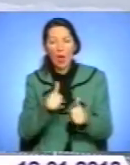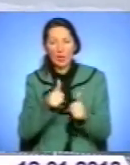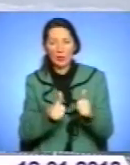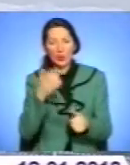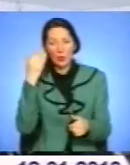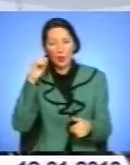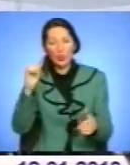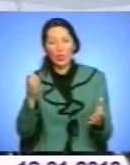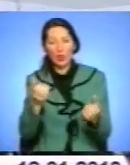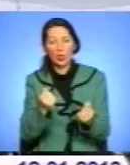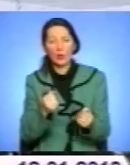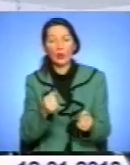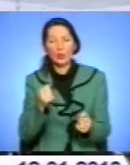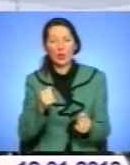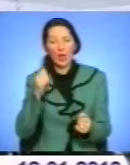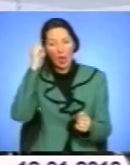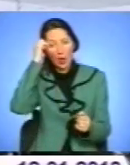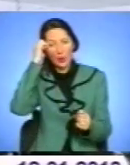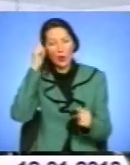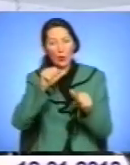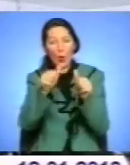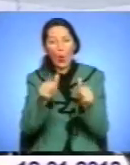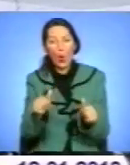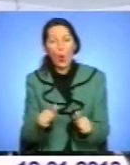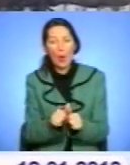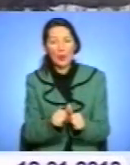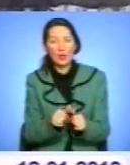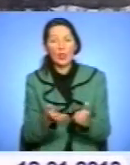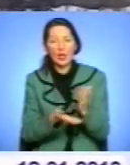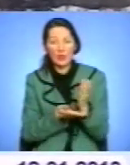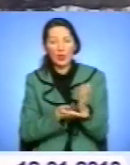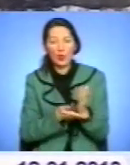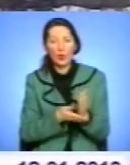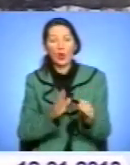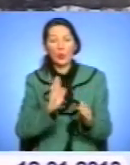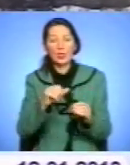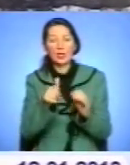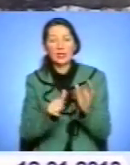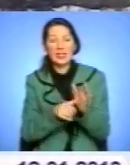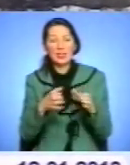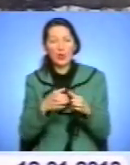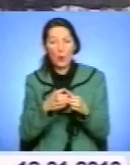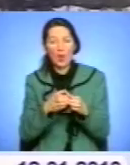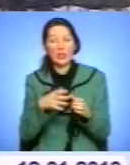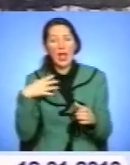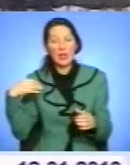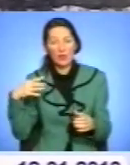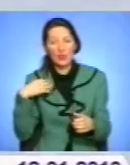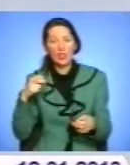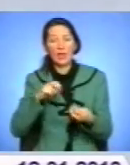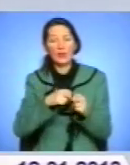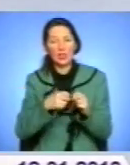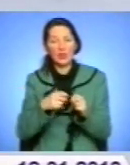неординарний трофей – дерев'яний кубок. На чемпіонаті буде 16 команд з більшої Західної України – Львівщини,